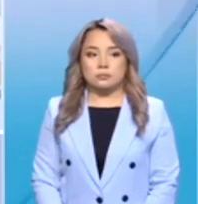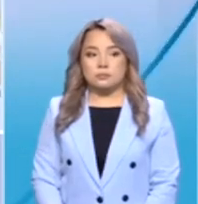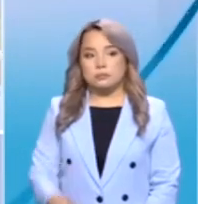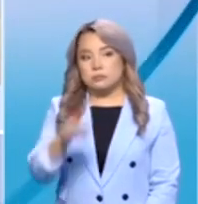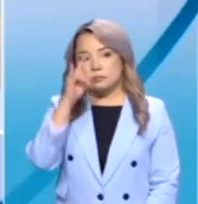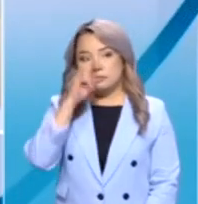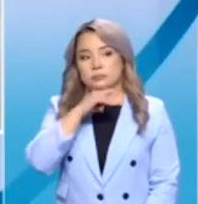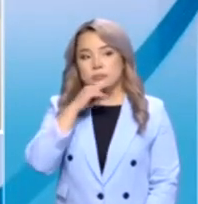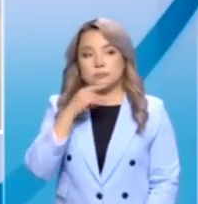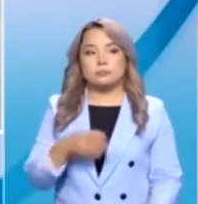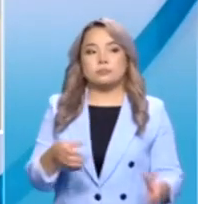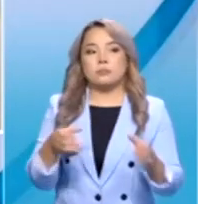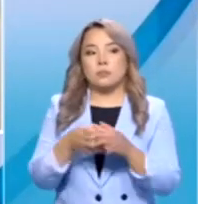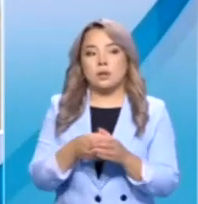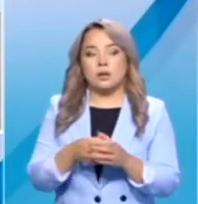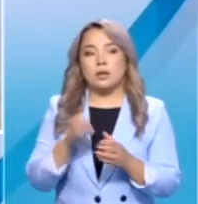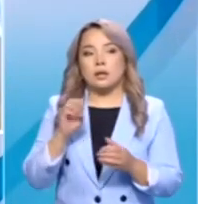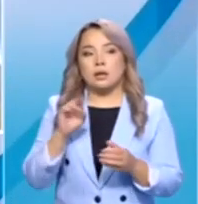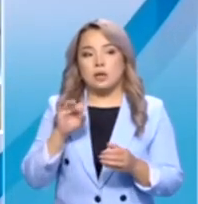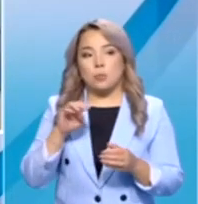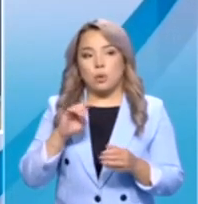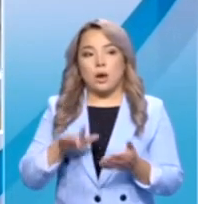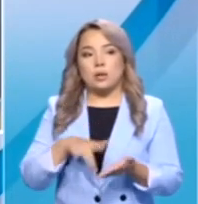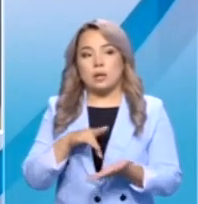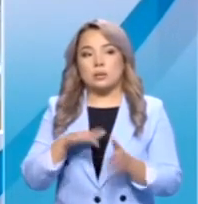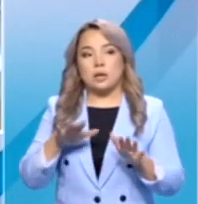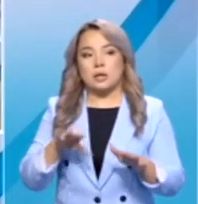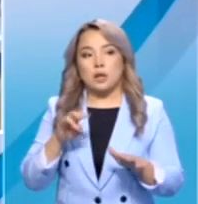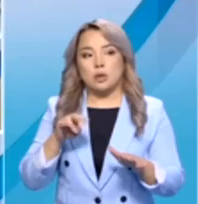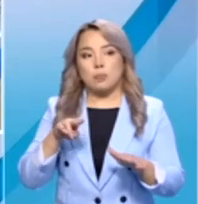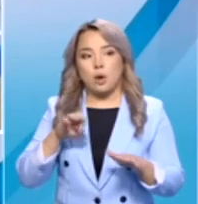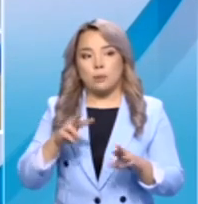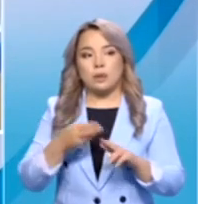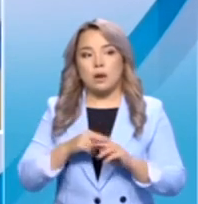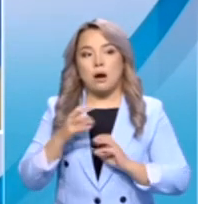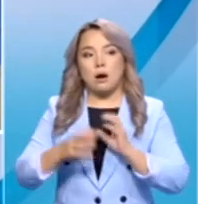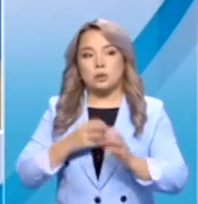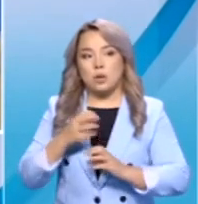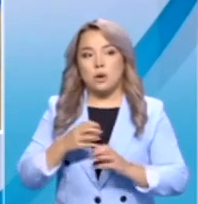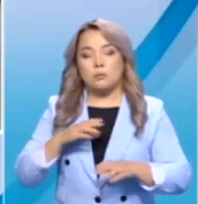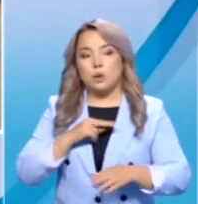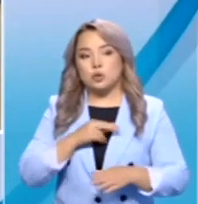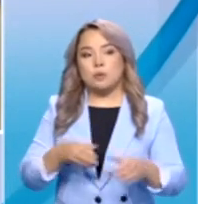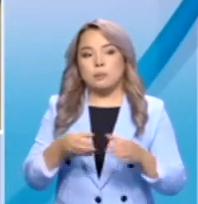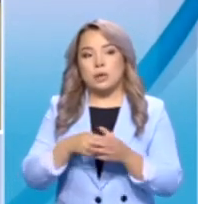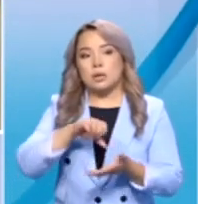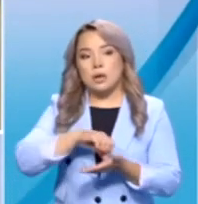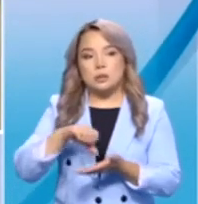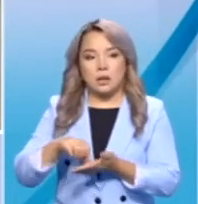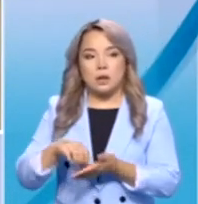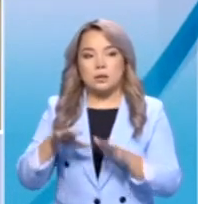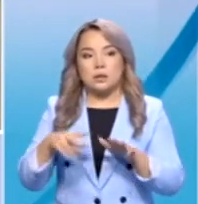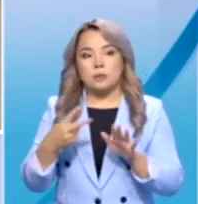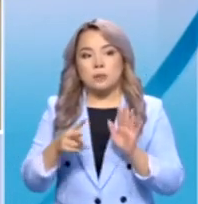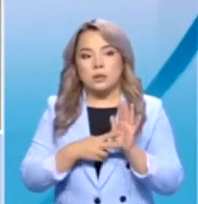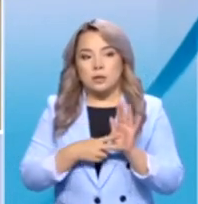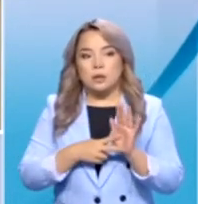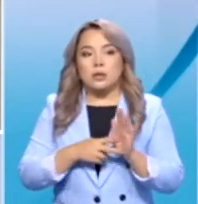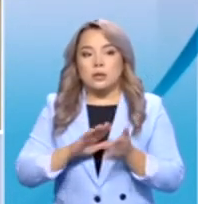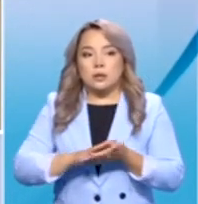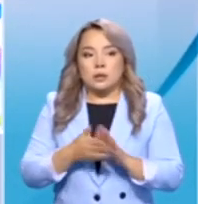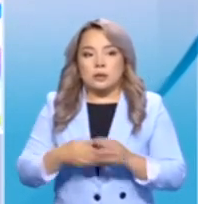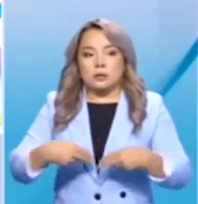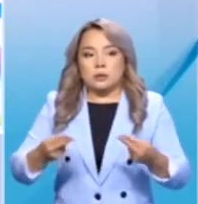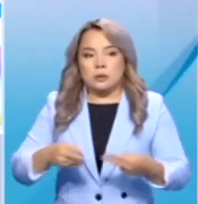Қазақстан мен Ресей компаниялары Екатеринбург қаласында өткен Иннопром халықаралық өнеркәсіптік кемесінде 27 келісім шартқа қол